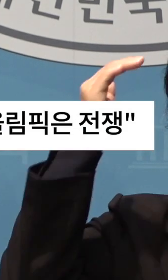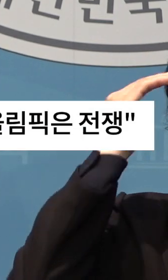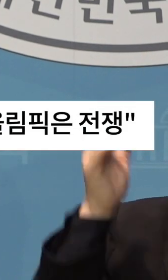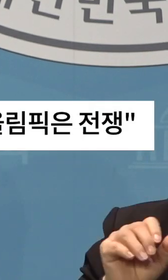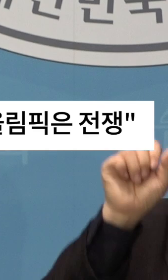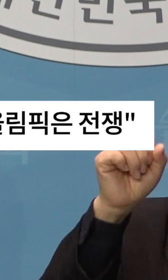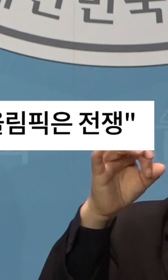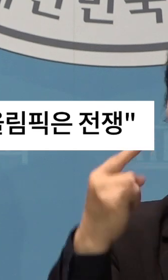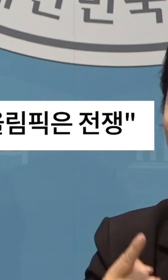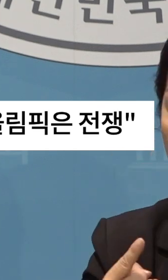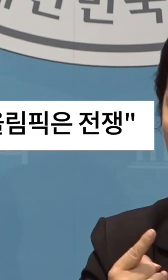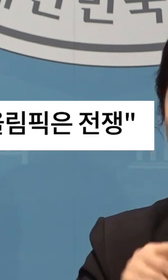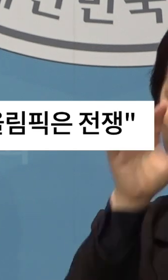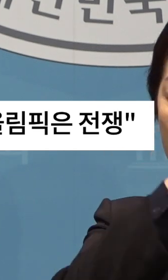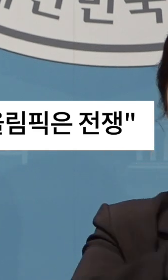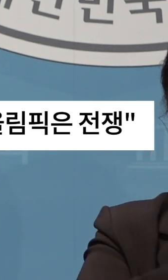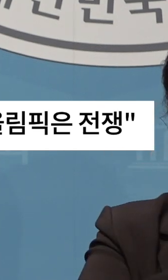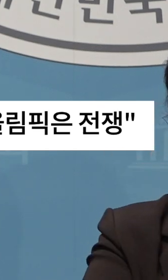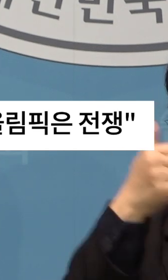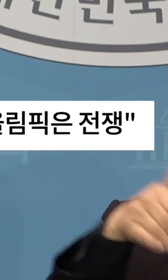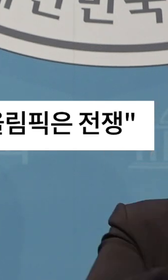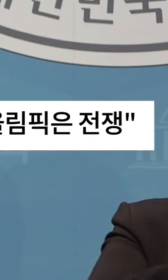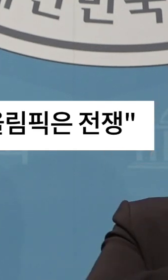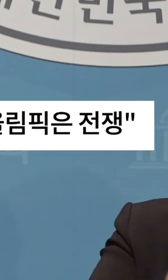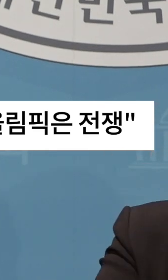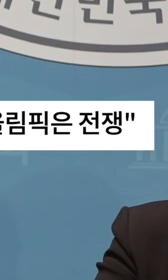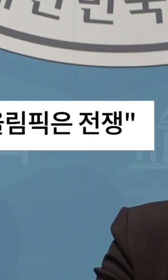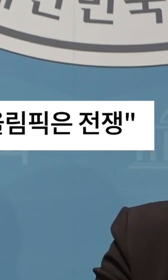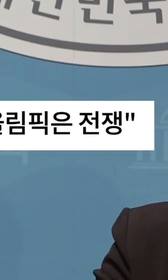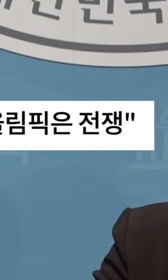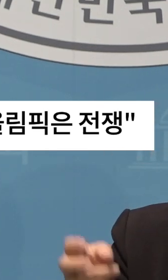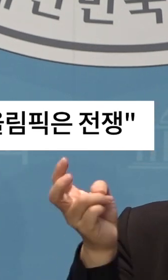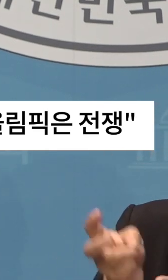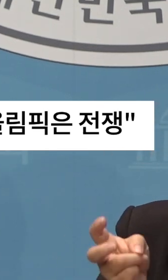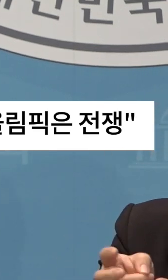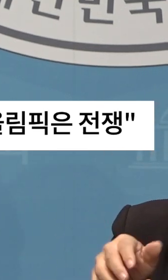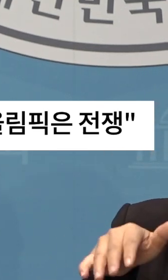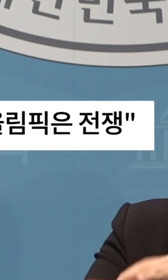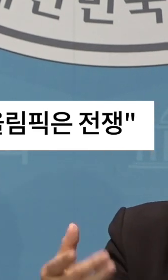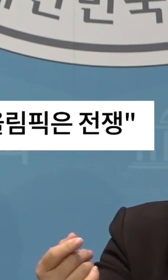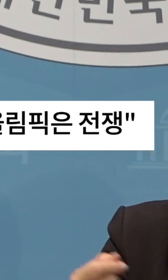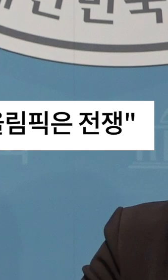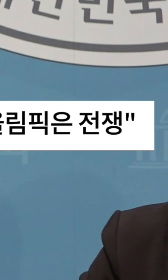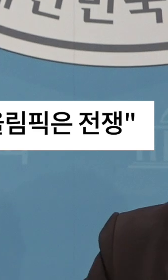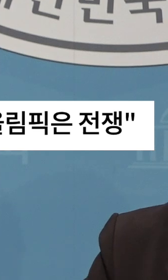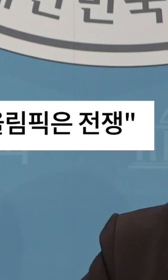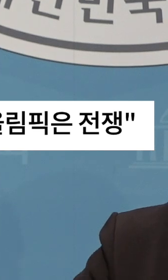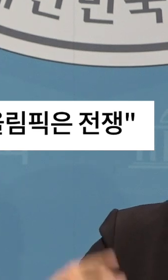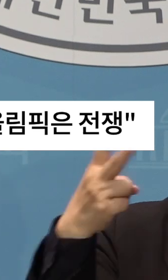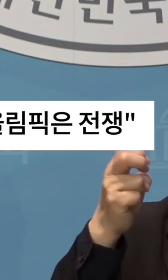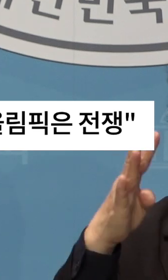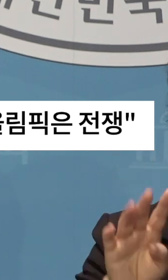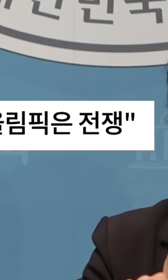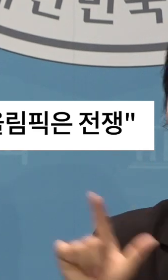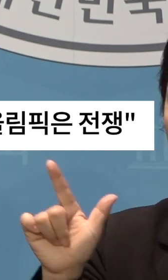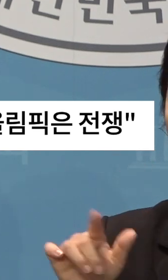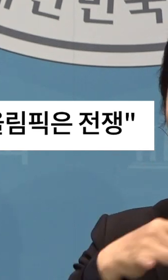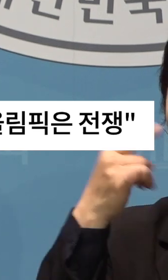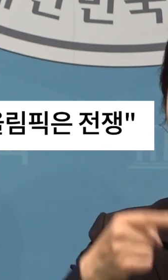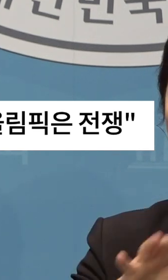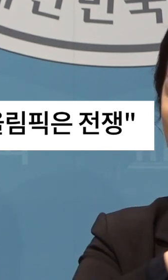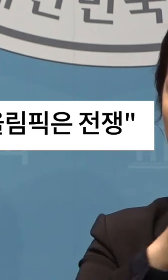구시대적 훈련 계획으로 꼰대력을 발산하고 있습니다. 2024 파리올림픽을 위해 해병대 훈련을